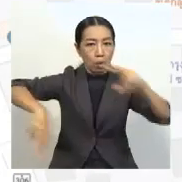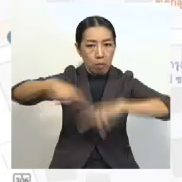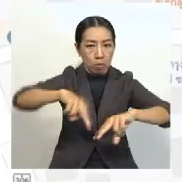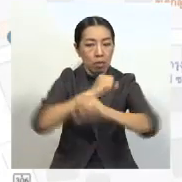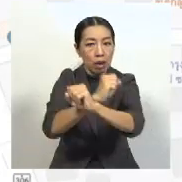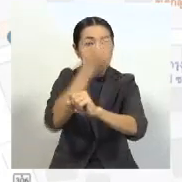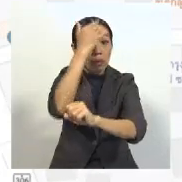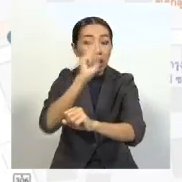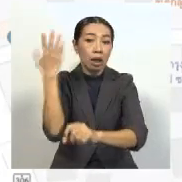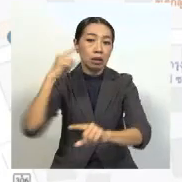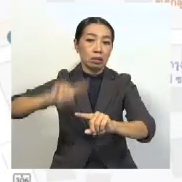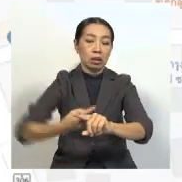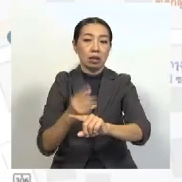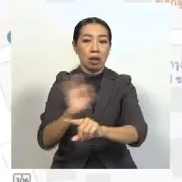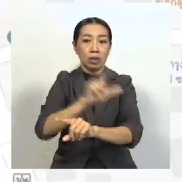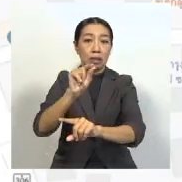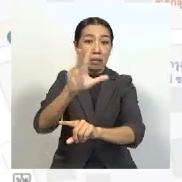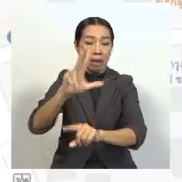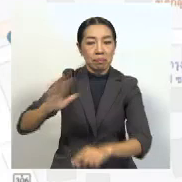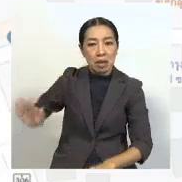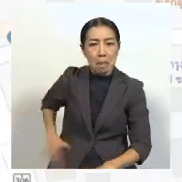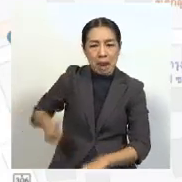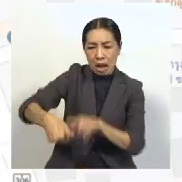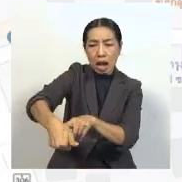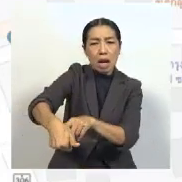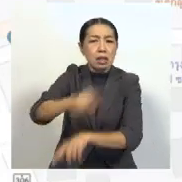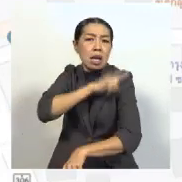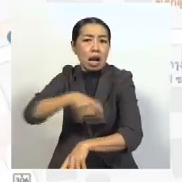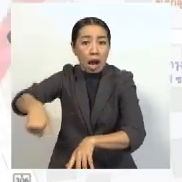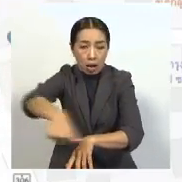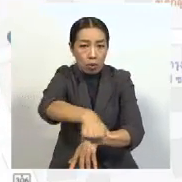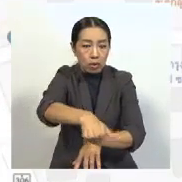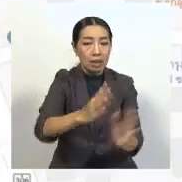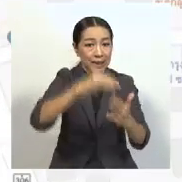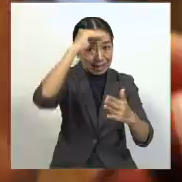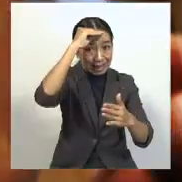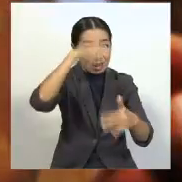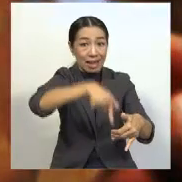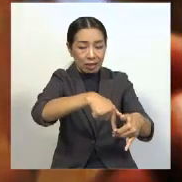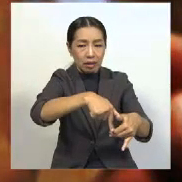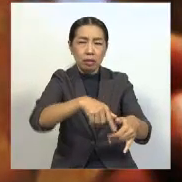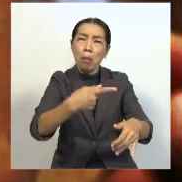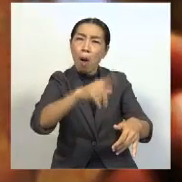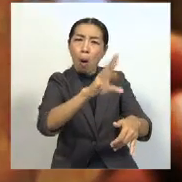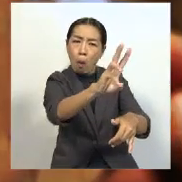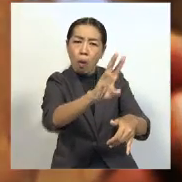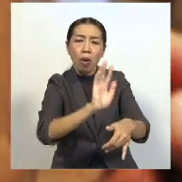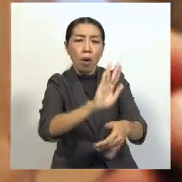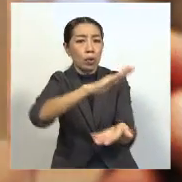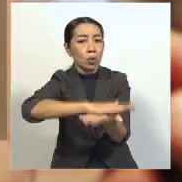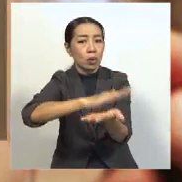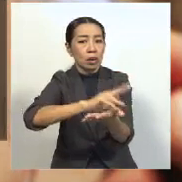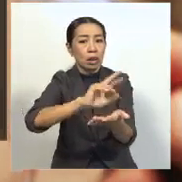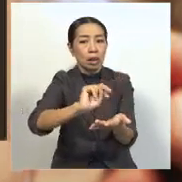ที่ผ่านมาครับมีสุนัขจรจัดสีขาวตัวนึงครับไปกัดบริเวณโคนขาของเด็กนักเรียนชั้นป.6ของโรง